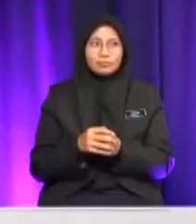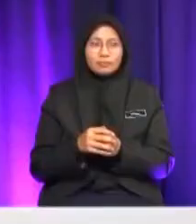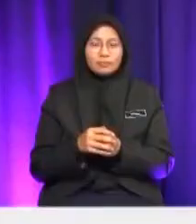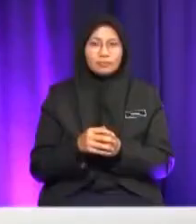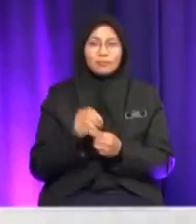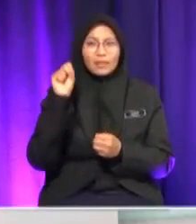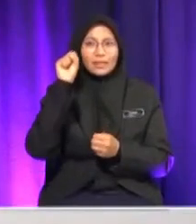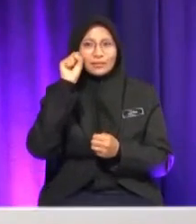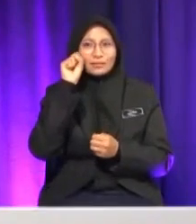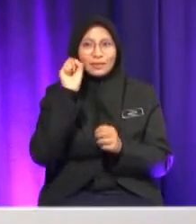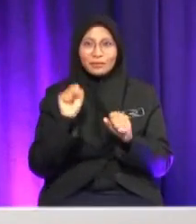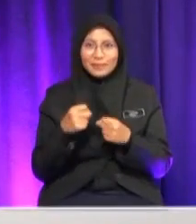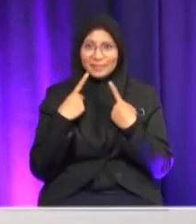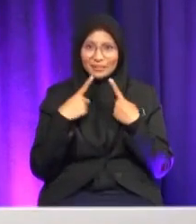Subhanu.